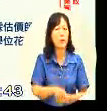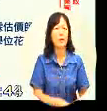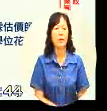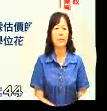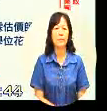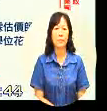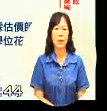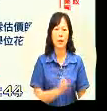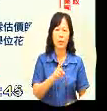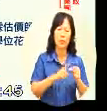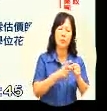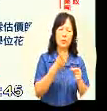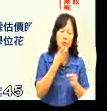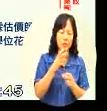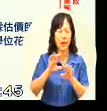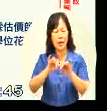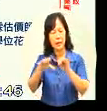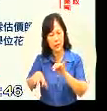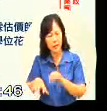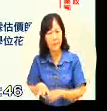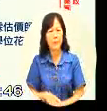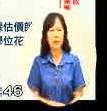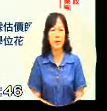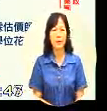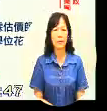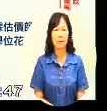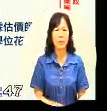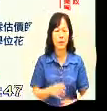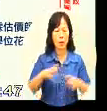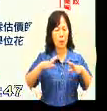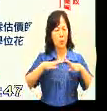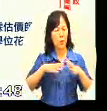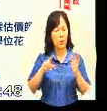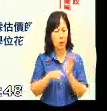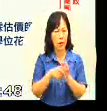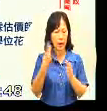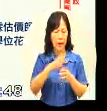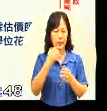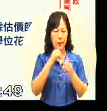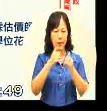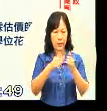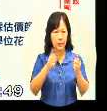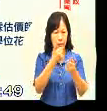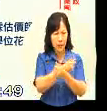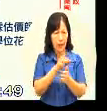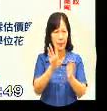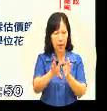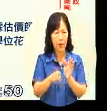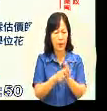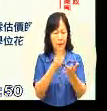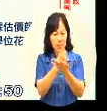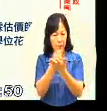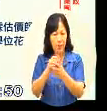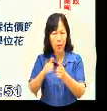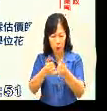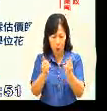有中央地方的官员，还有民意代表、学者、人民团体，参加，有这么多